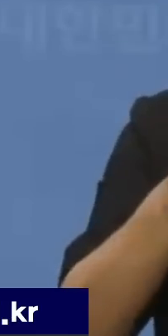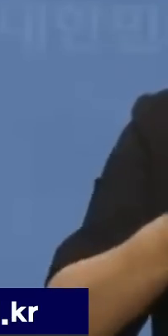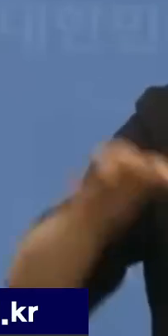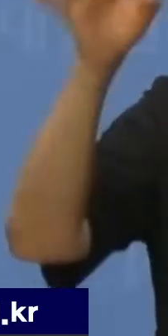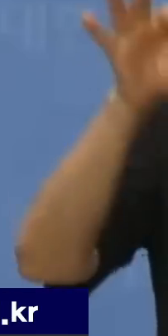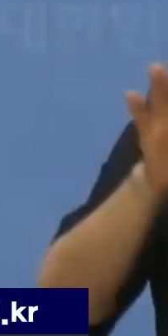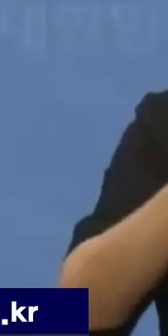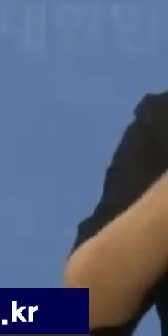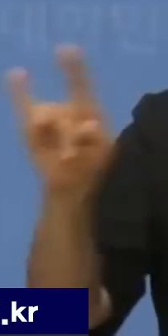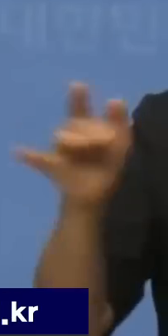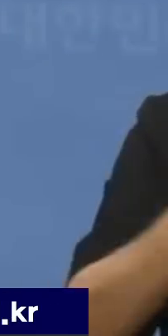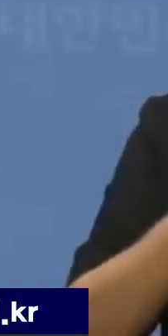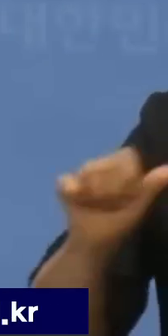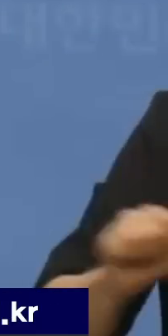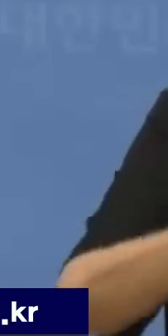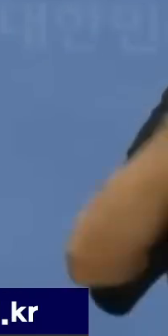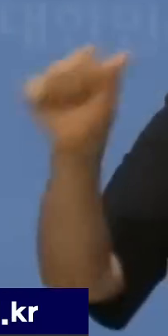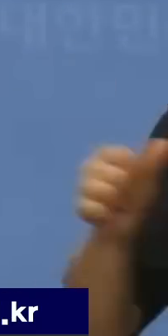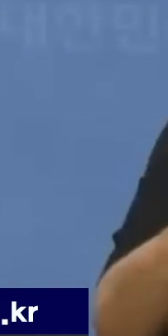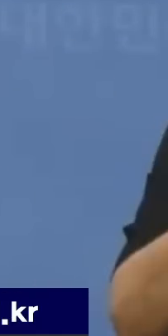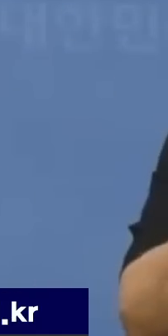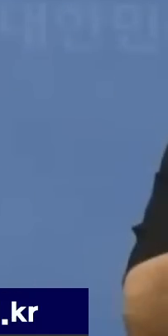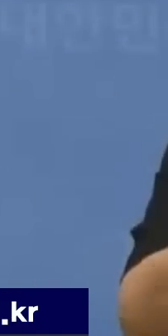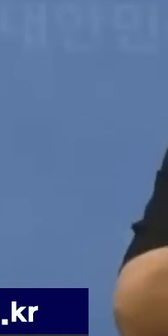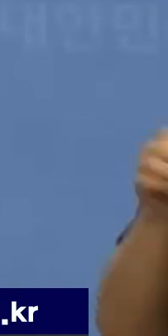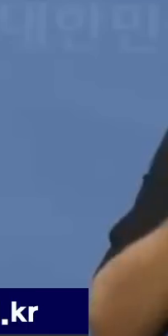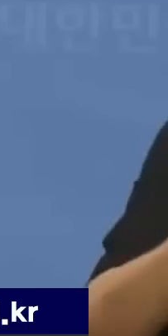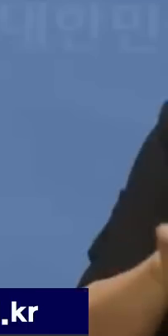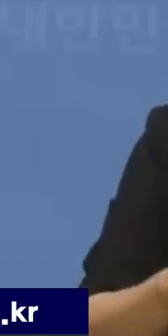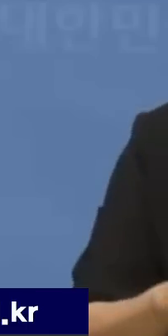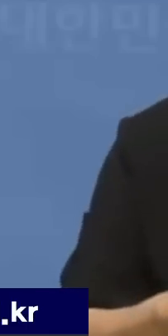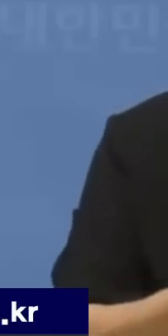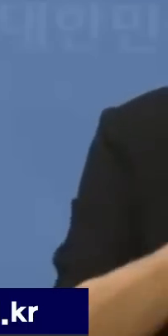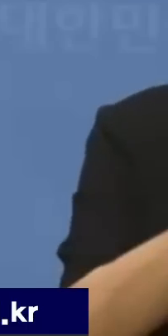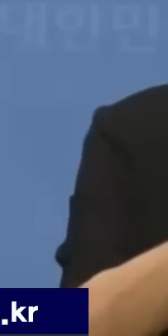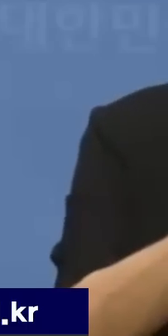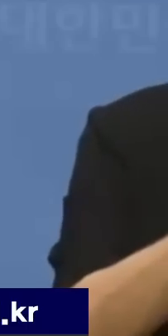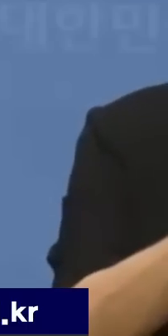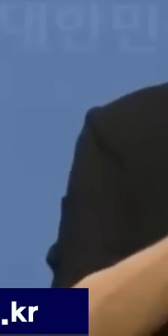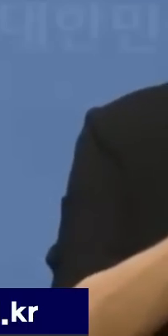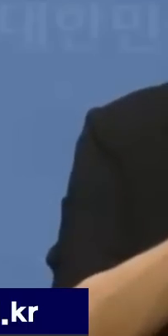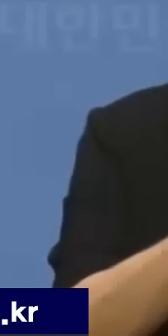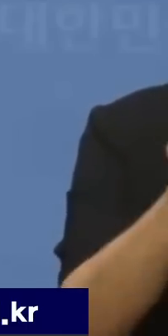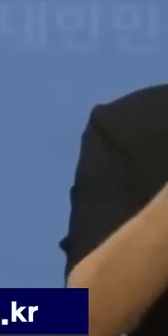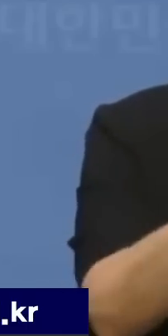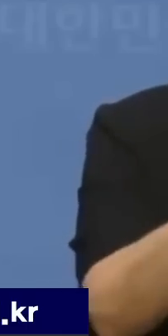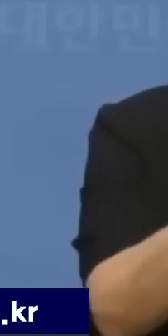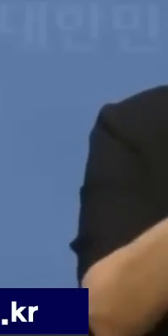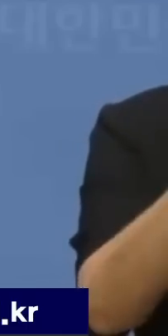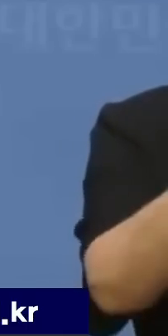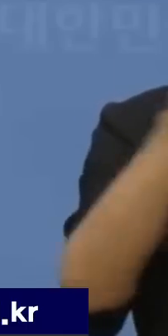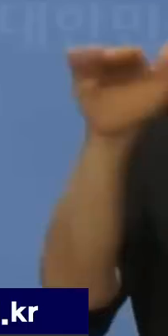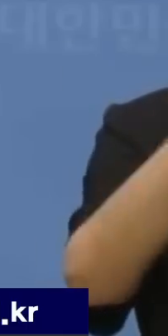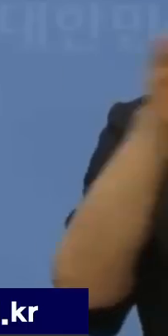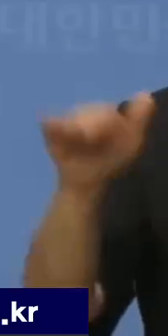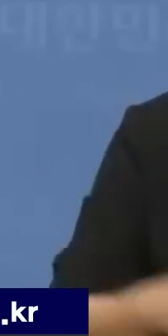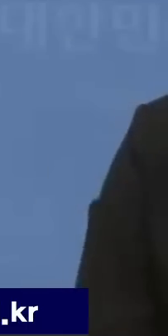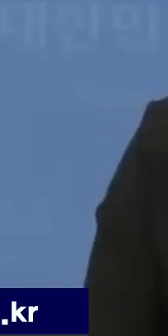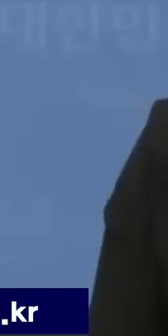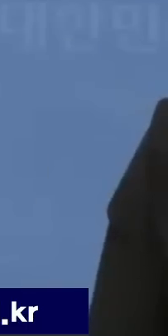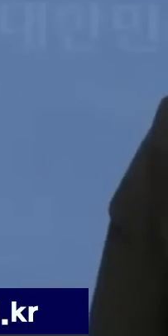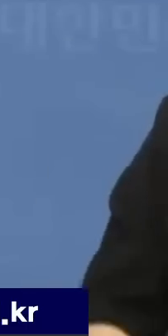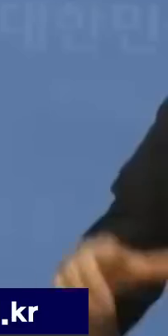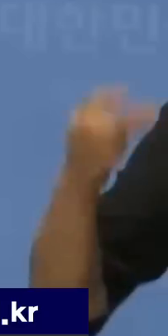10배의 급등은 아시아 현물가스 가격이 아니라 유럽 현물 가격 현물가스 가격 기준입니다